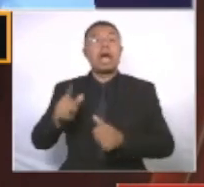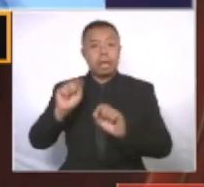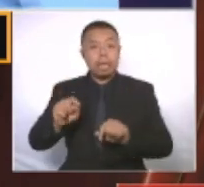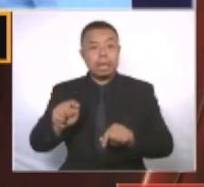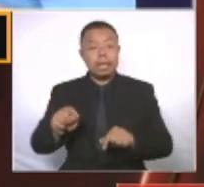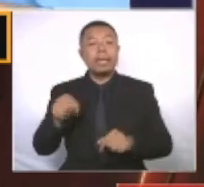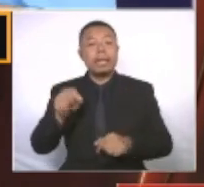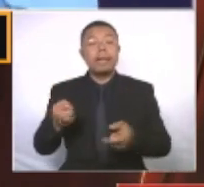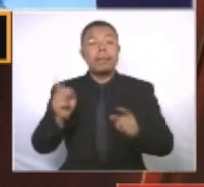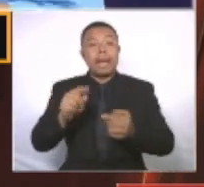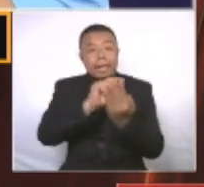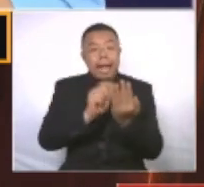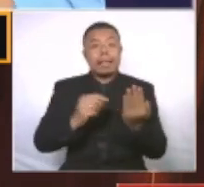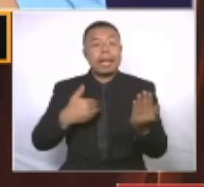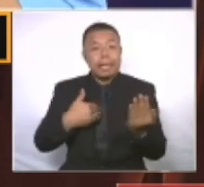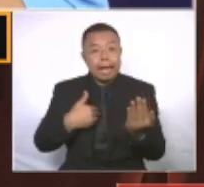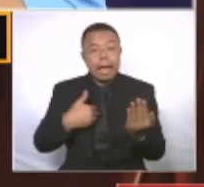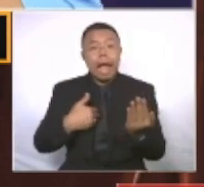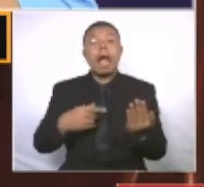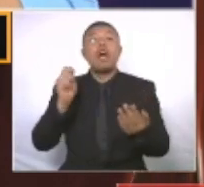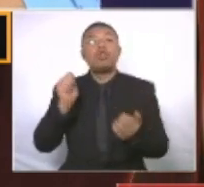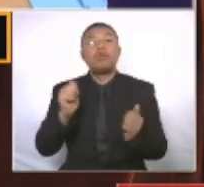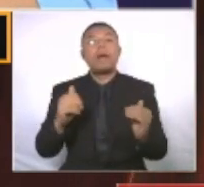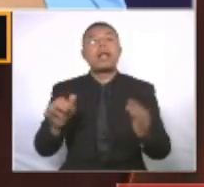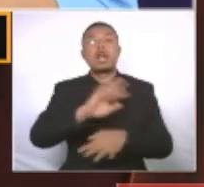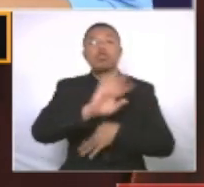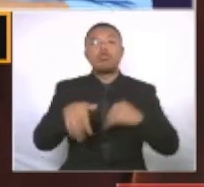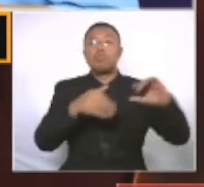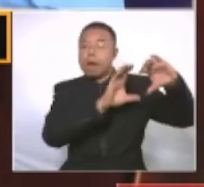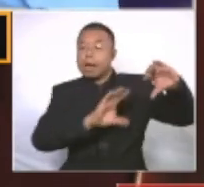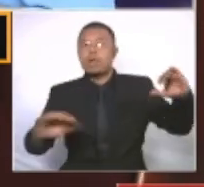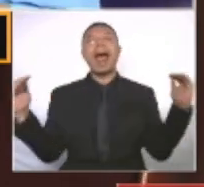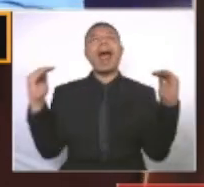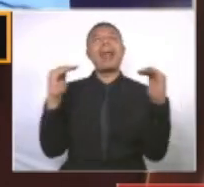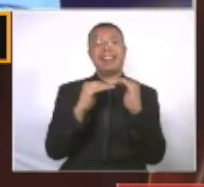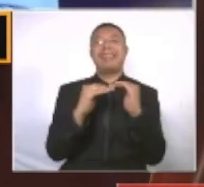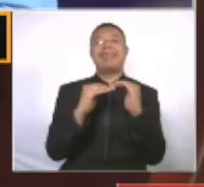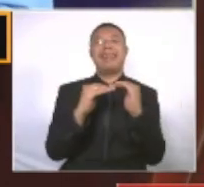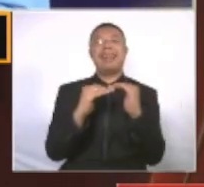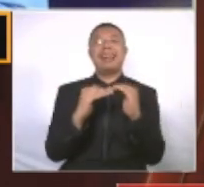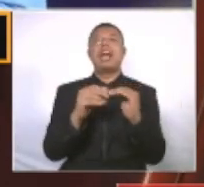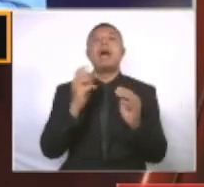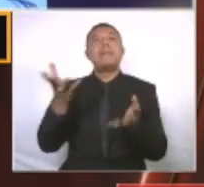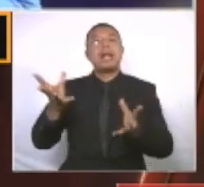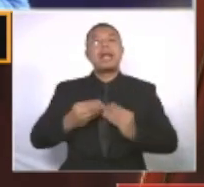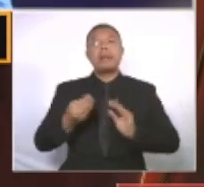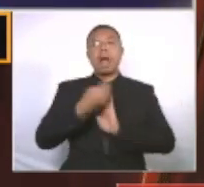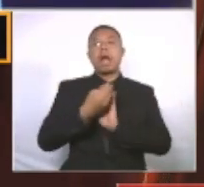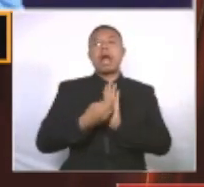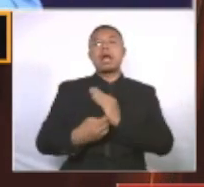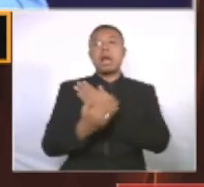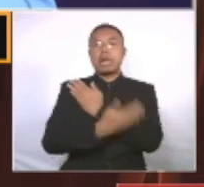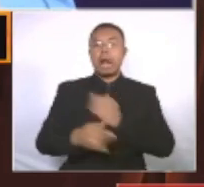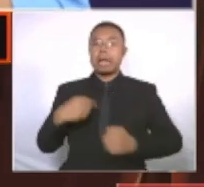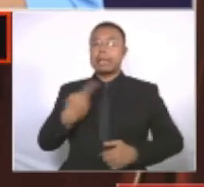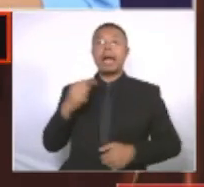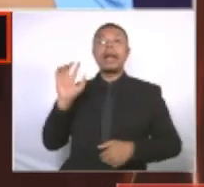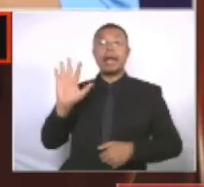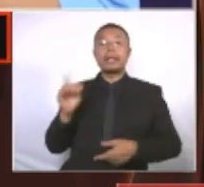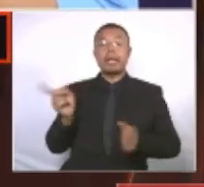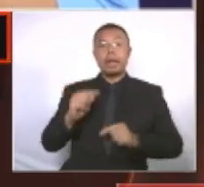yang menjadi catatan saya adalah keadilan dalam melaksanakan APBN. Kalau kita jadi pemerintah pusat